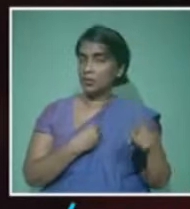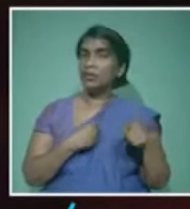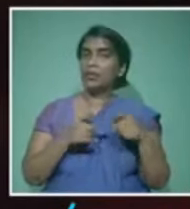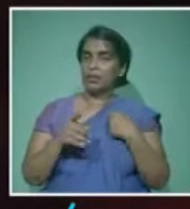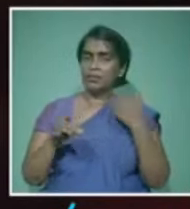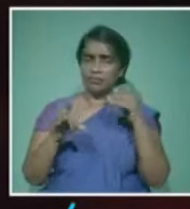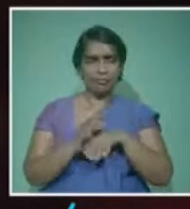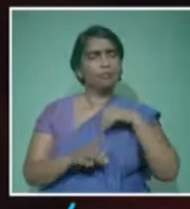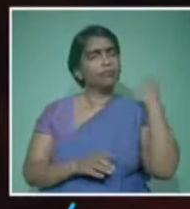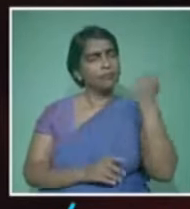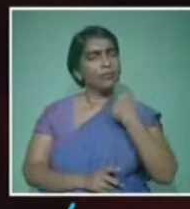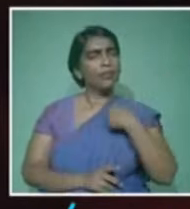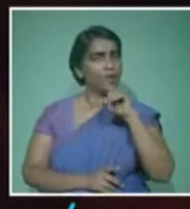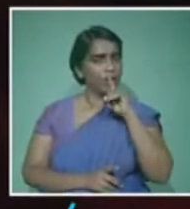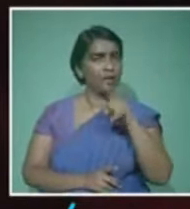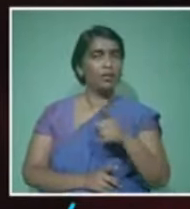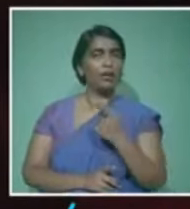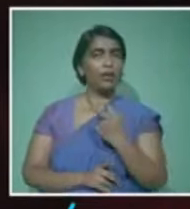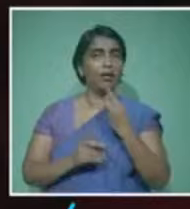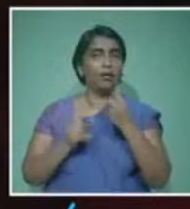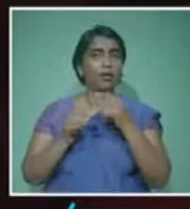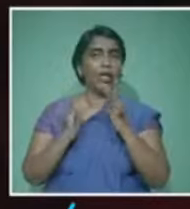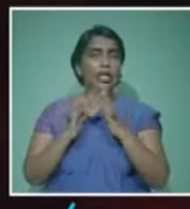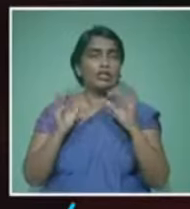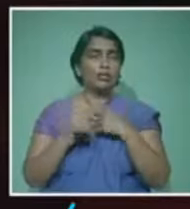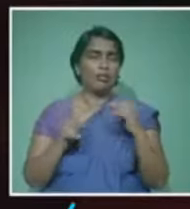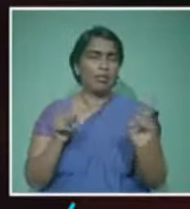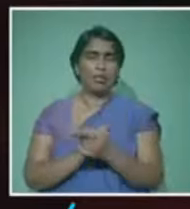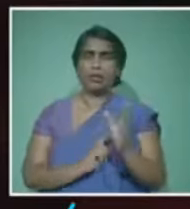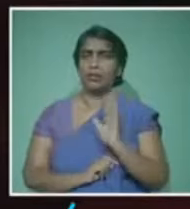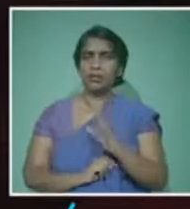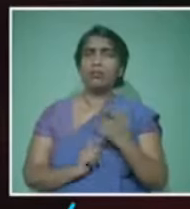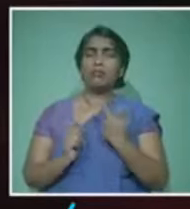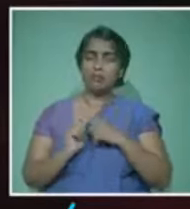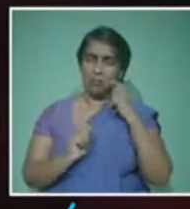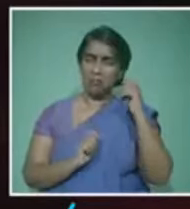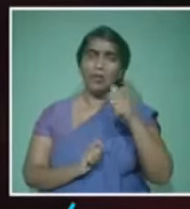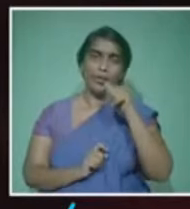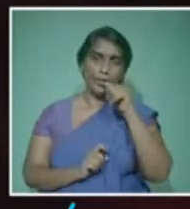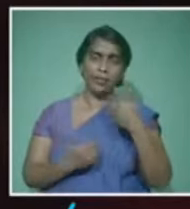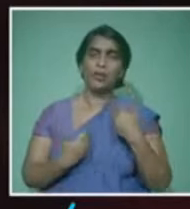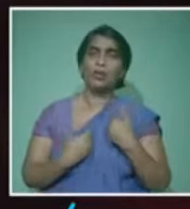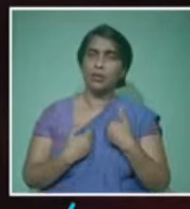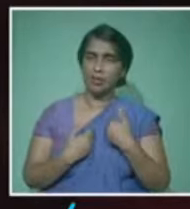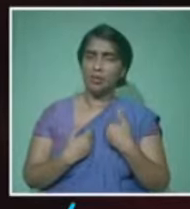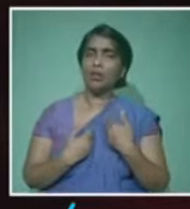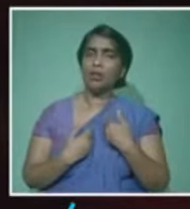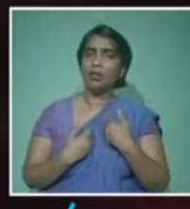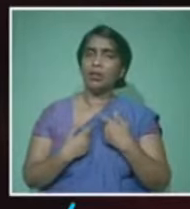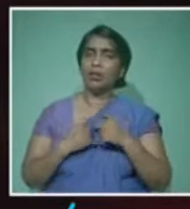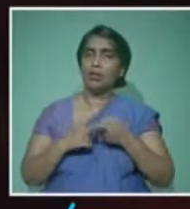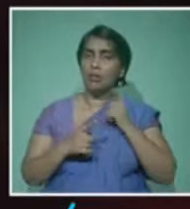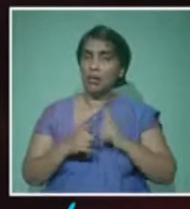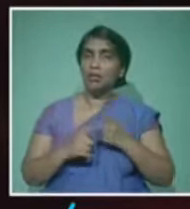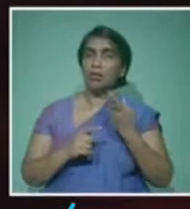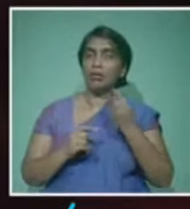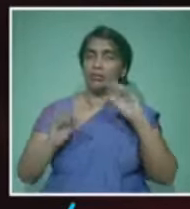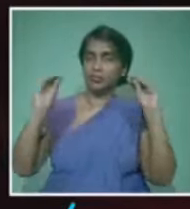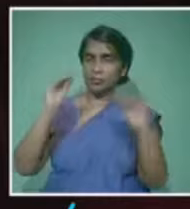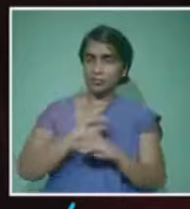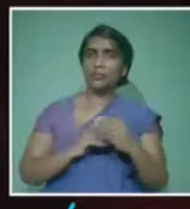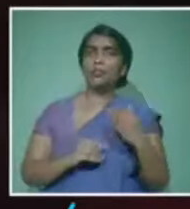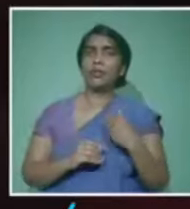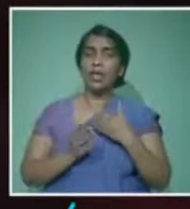මම කතා කරලා කිව්වා මේ ප්‍රීමියම් අපි හංගන්න දෙයක් නැහැ. මේ ප්‍රීමියම් නෙවෙයි තමයි අපිට දැන් තියෙන්නේ. අපේ හයි රිස්ක් කැටගරි එකට වැටලා තියෙනවා.